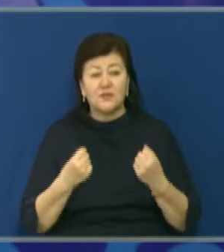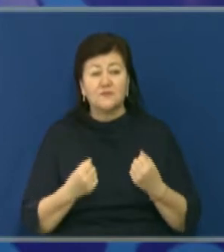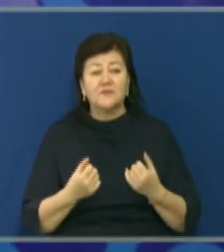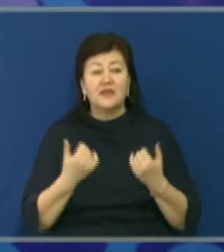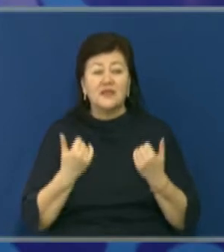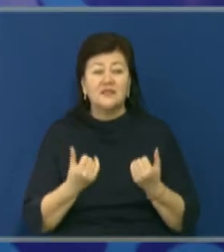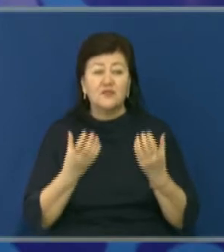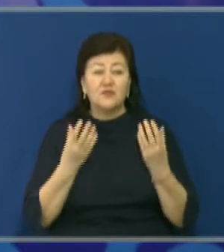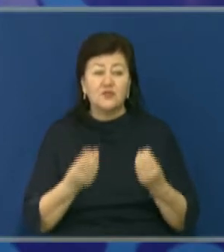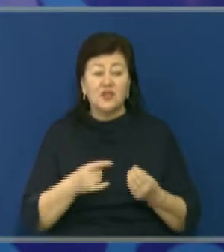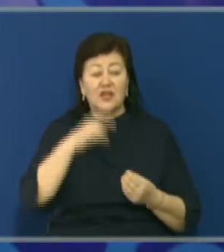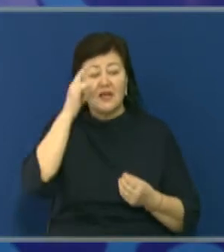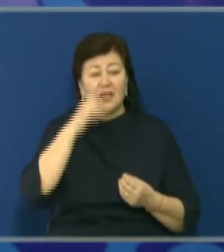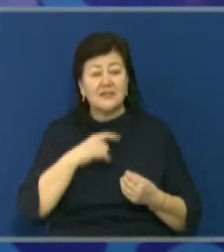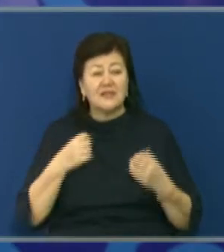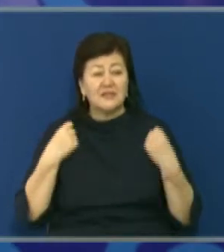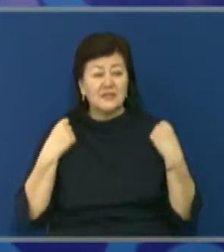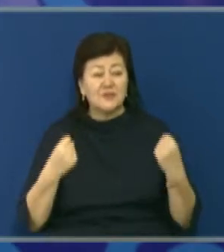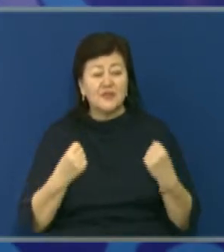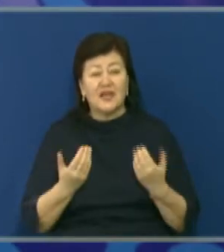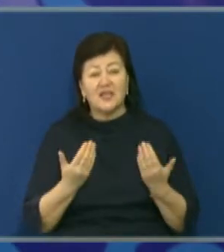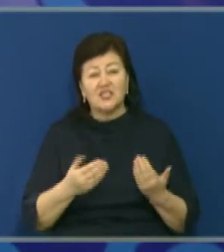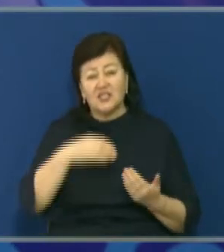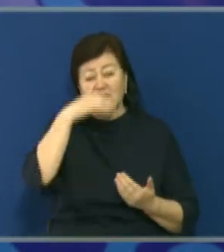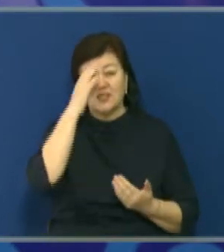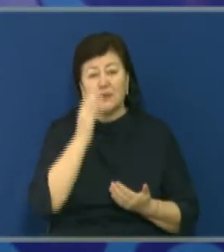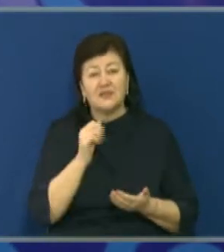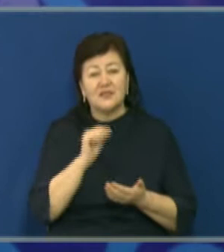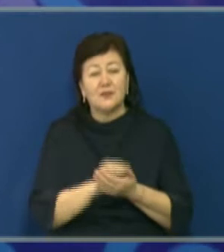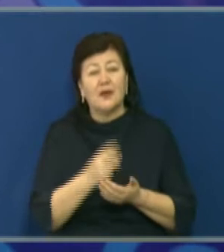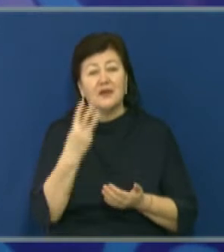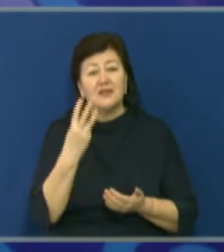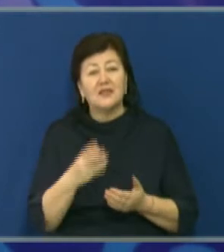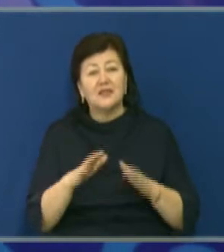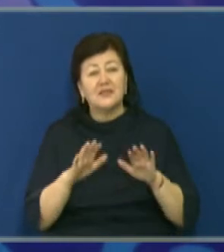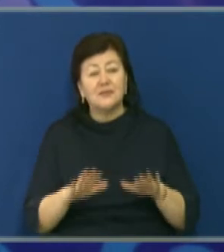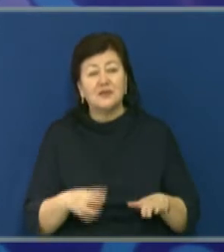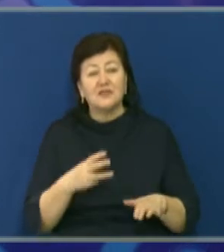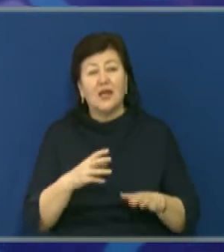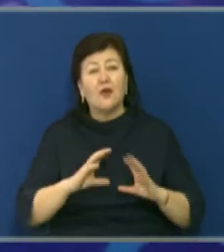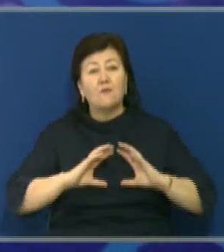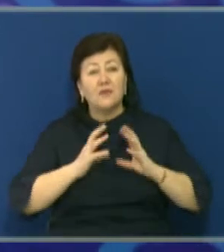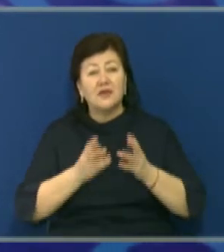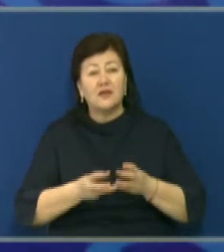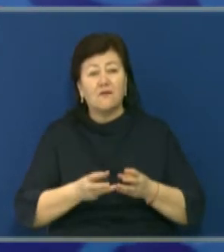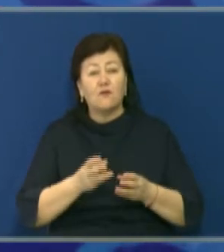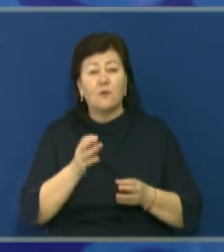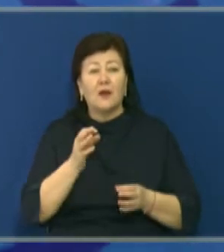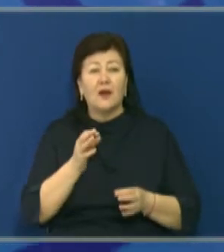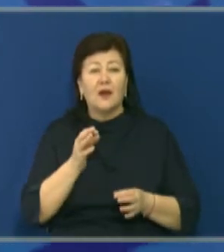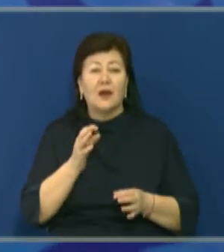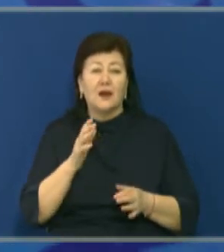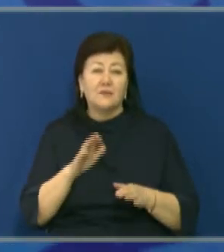На сегодняшний день казахские спортсмены, наши ребята, занимают третье место в мировом рейтинге. Поэтому мы ставим цель,